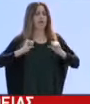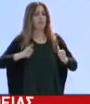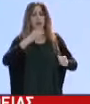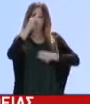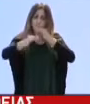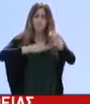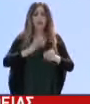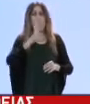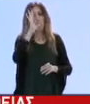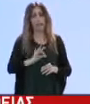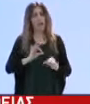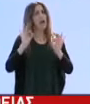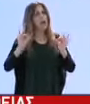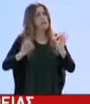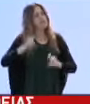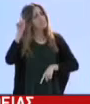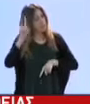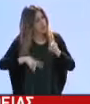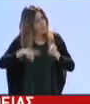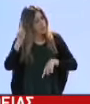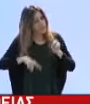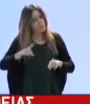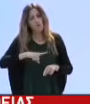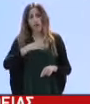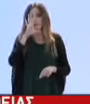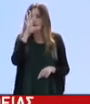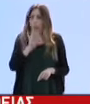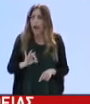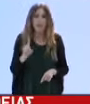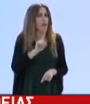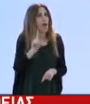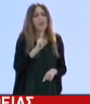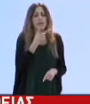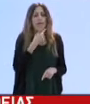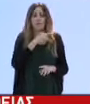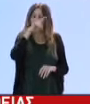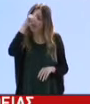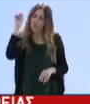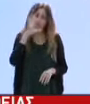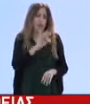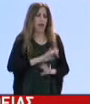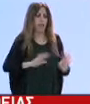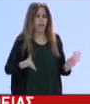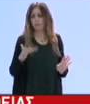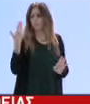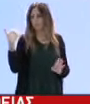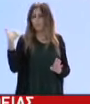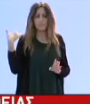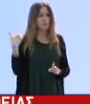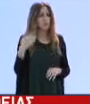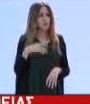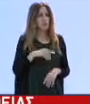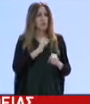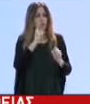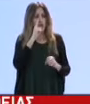είναι μερικές φορές. Τον Ιανουάριο αποφασίσαμε όλοι μαζί να τολμήσουμε αλλαγές. Μου δώσατε